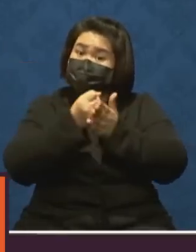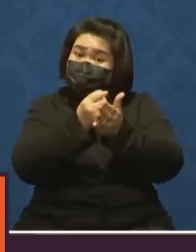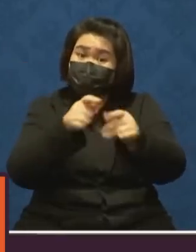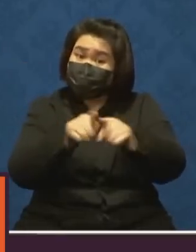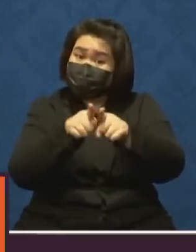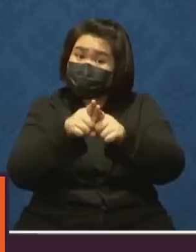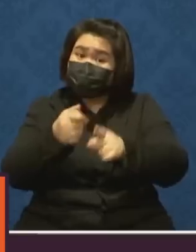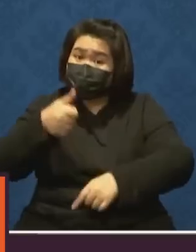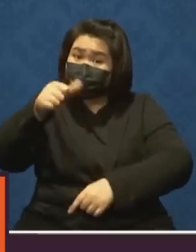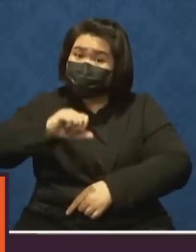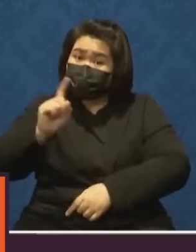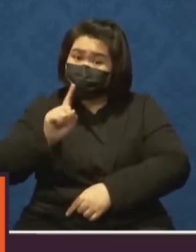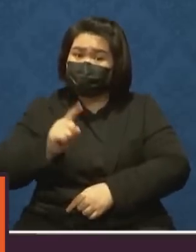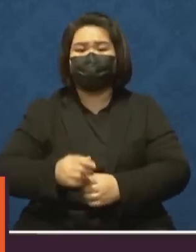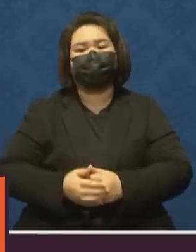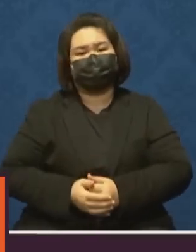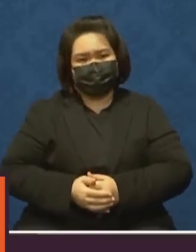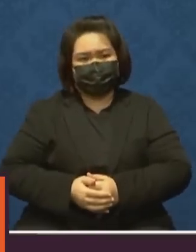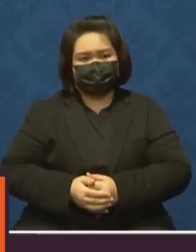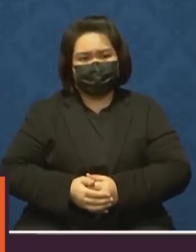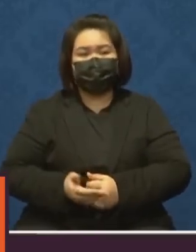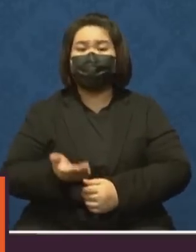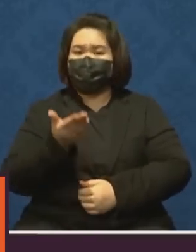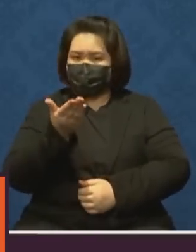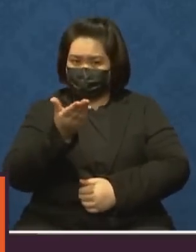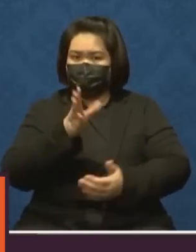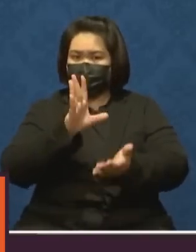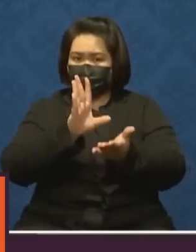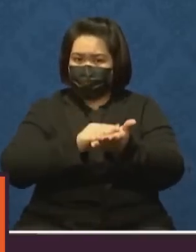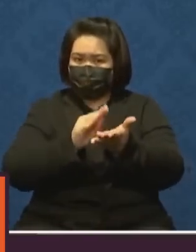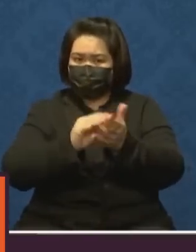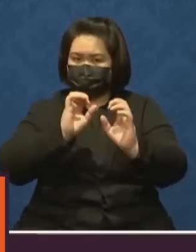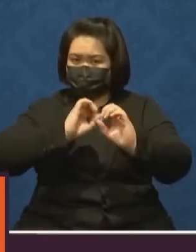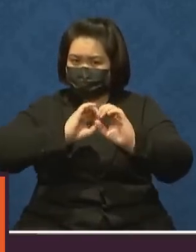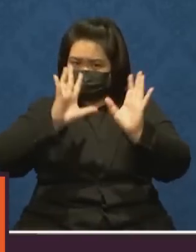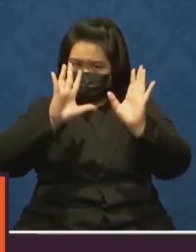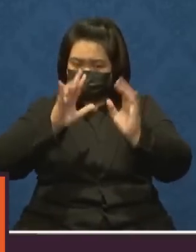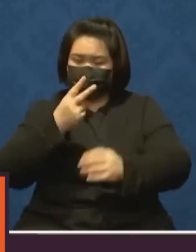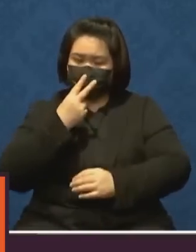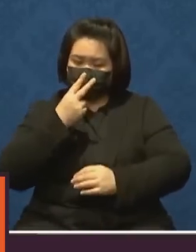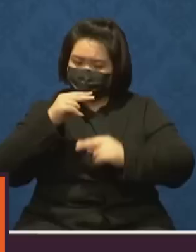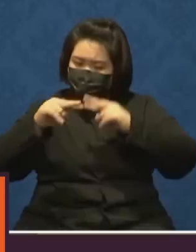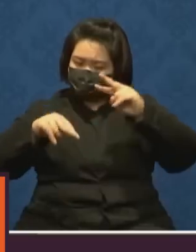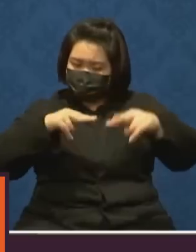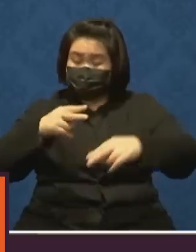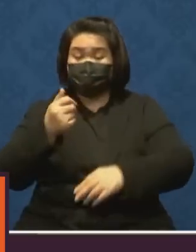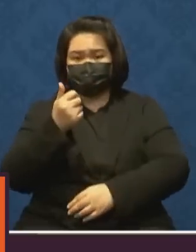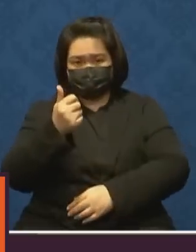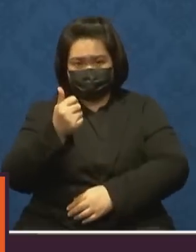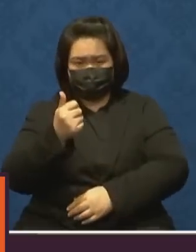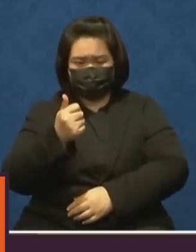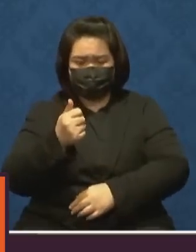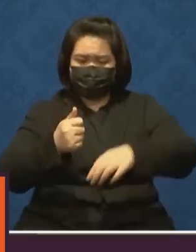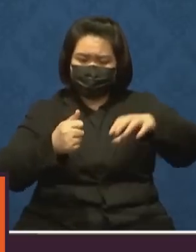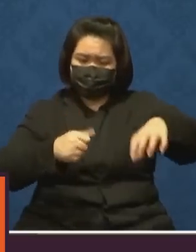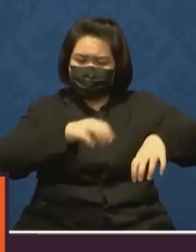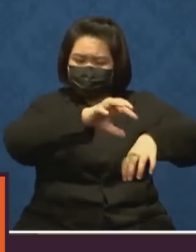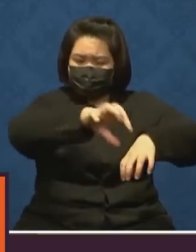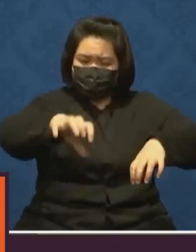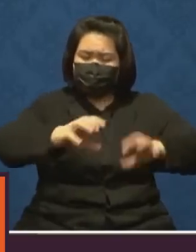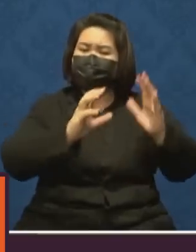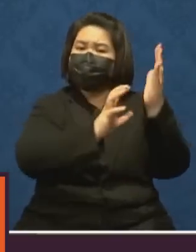และสี่ครข้สุดทายครับเปิๆข้อมลระบบไฟฟ้าครัให้ปลงสายตสอบได้ทั้คตกใช้ไฟ้าขตารณภมภาค